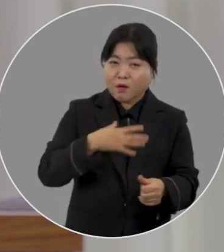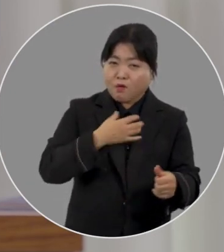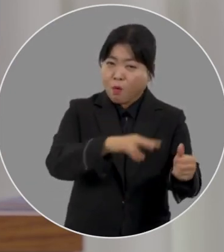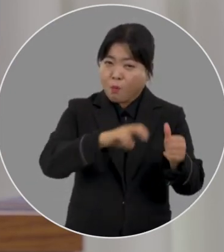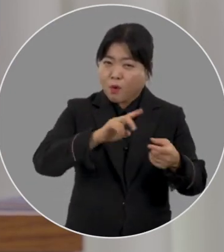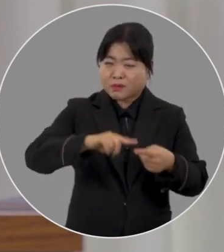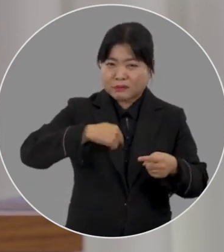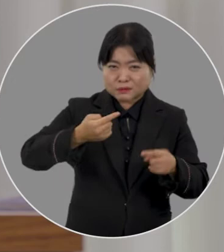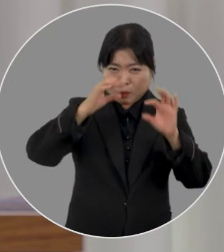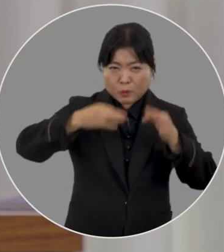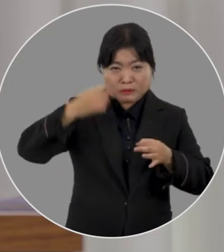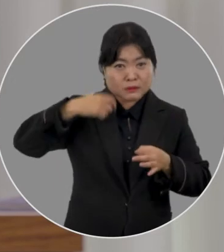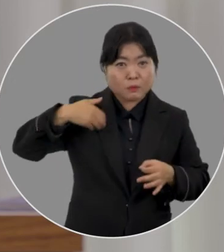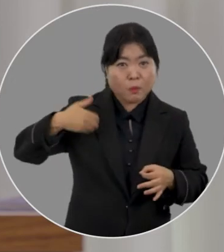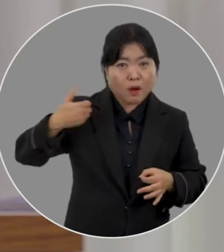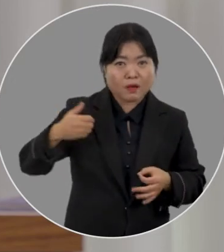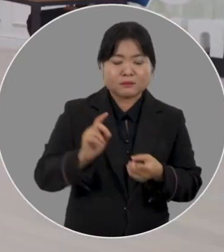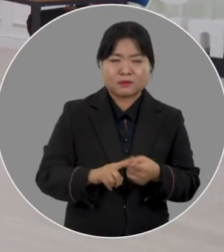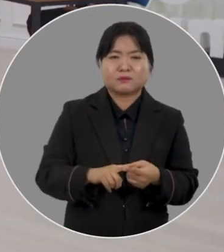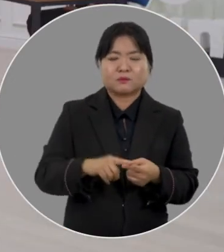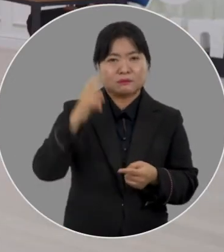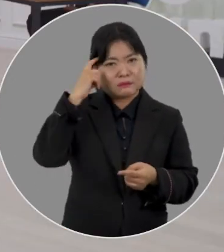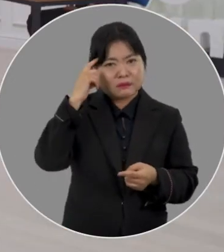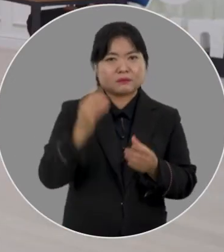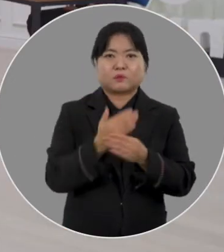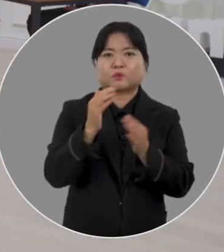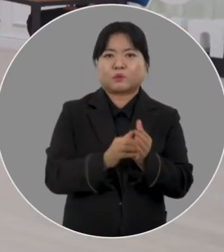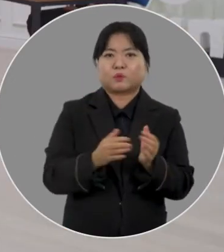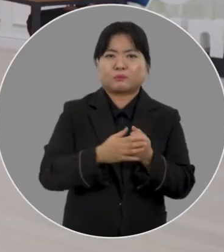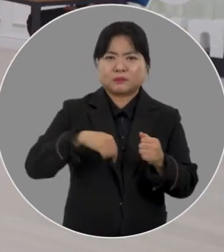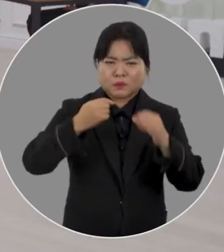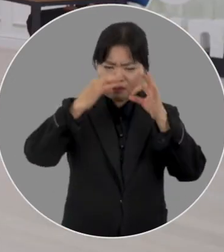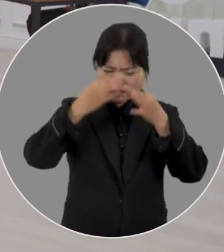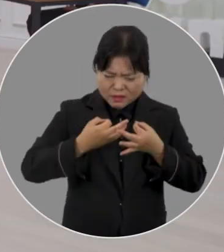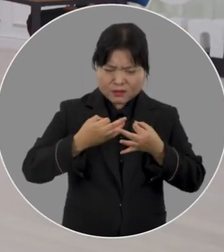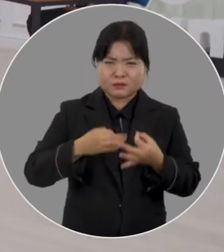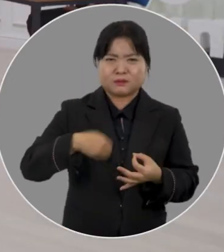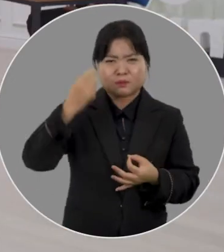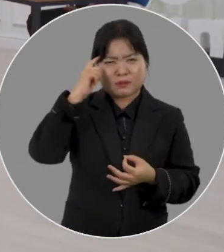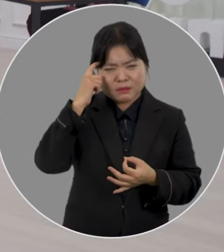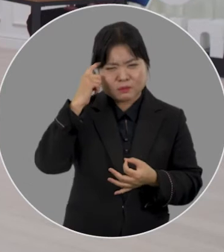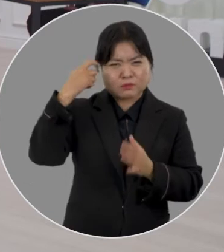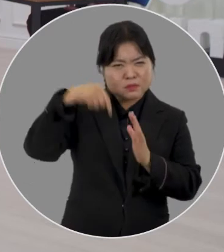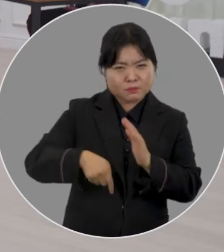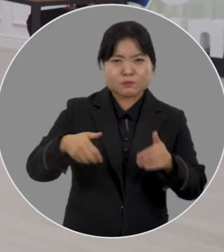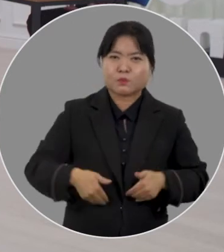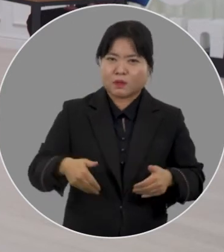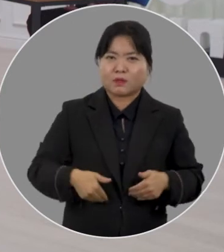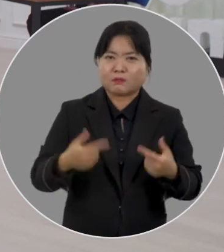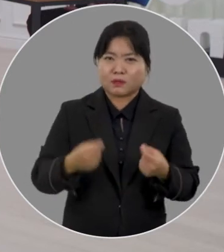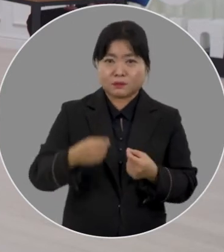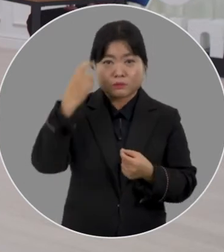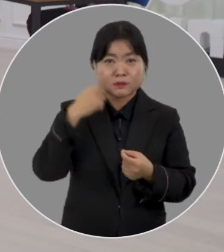느낄 수도 있겠다는 생각도 들었어요. 네. 굉장히 좀 성찰도 해봐야 되고 생각도 깊이 해봐야 되는 거 아닌가요?